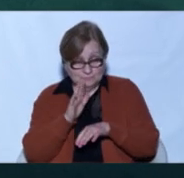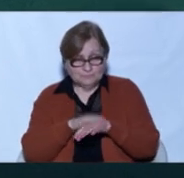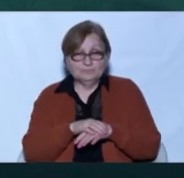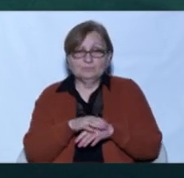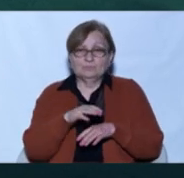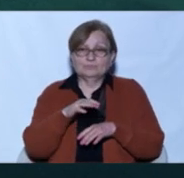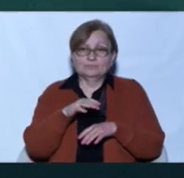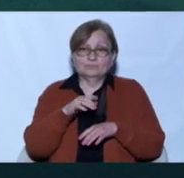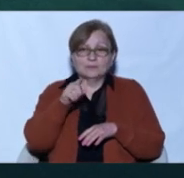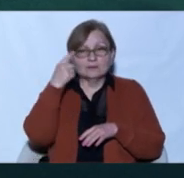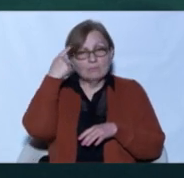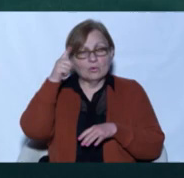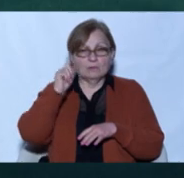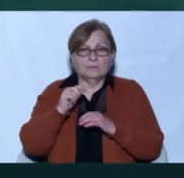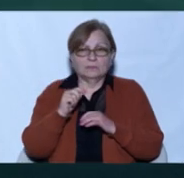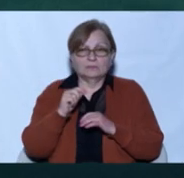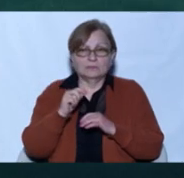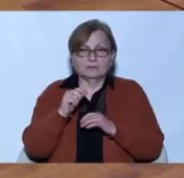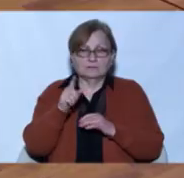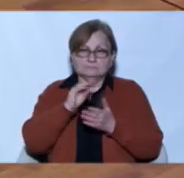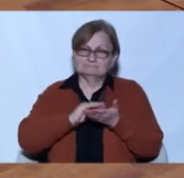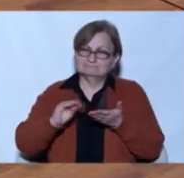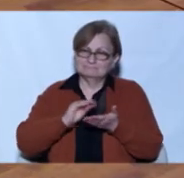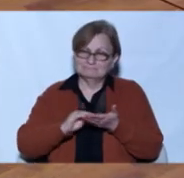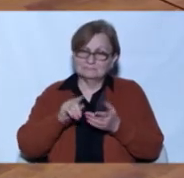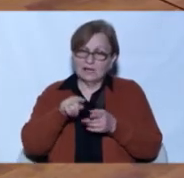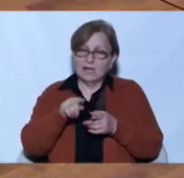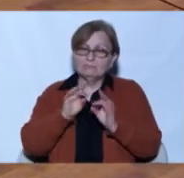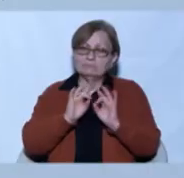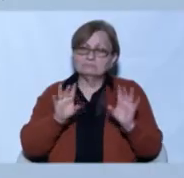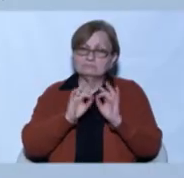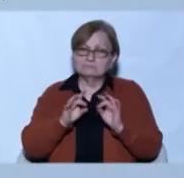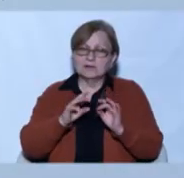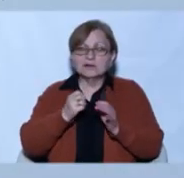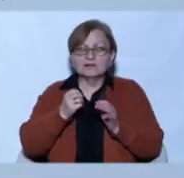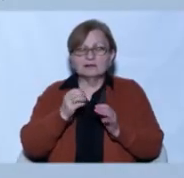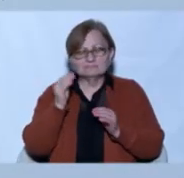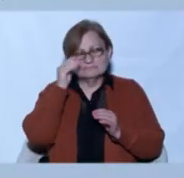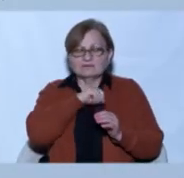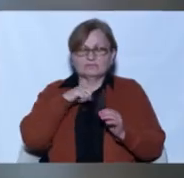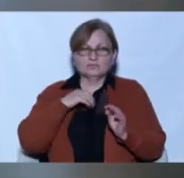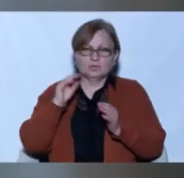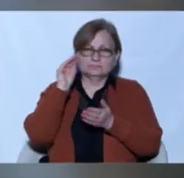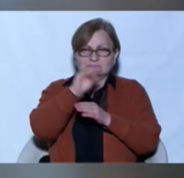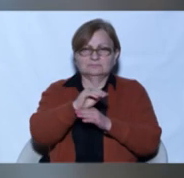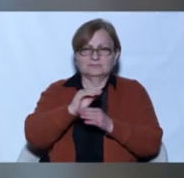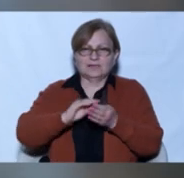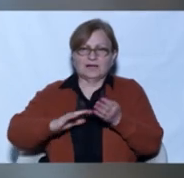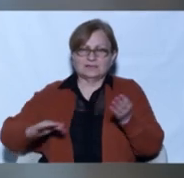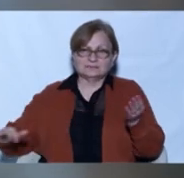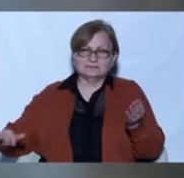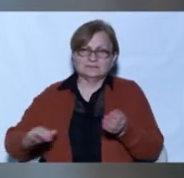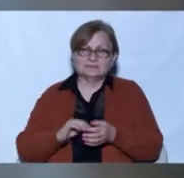წაიკითხავ, მოიფიქრე და დაწერე ამ მოთხრობის გაგრძელება. შენ ახლა